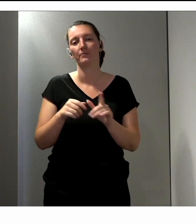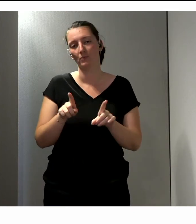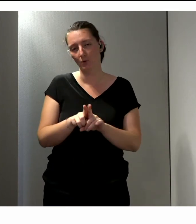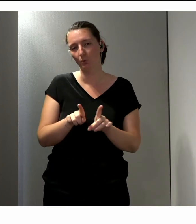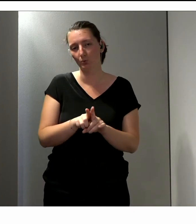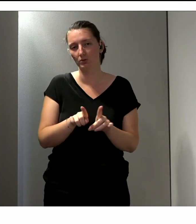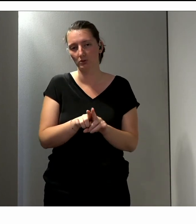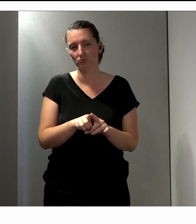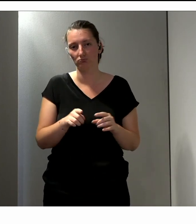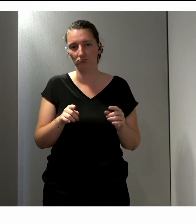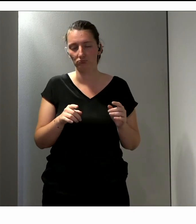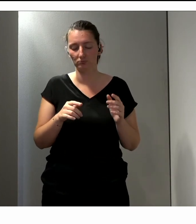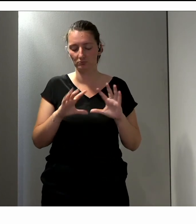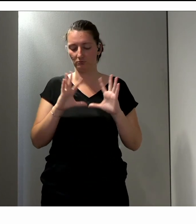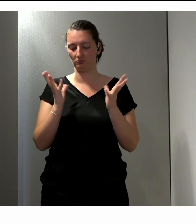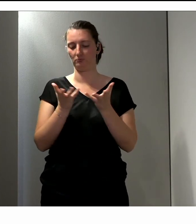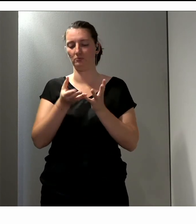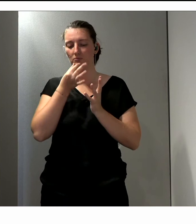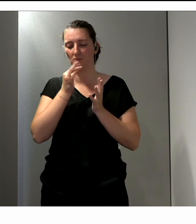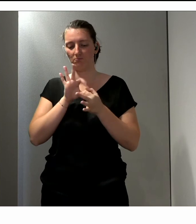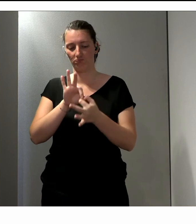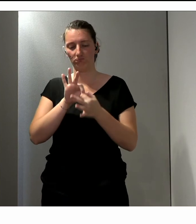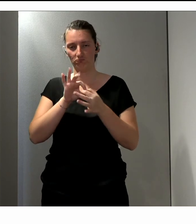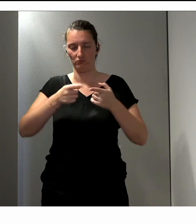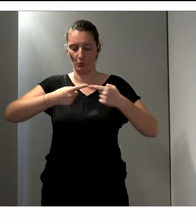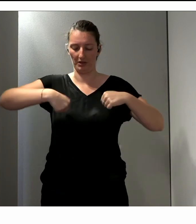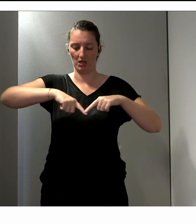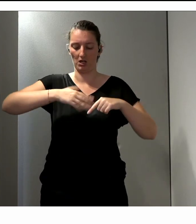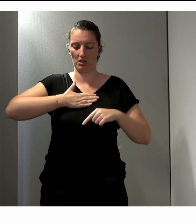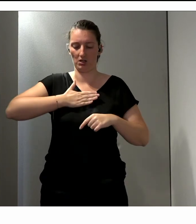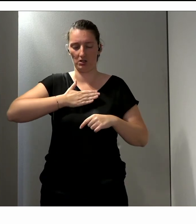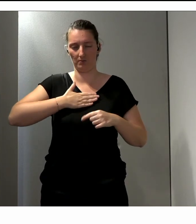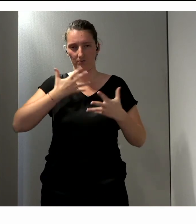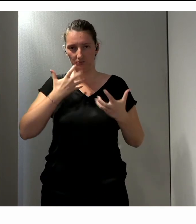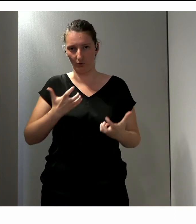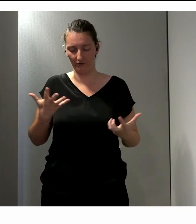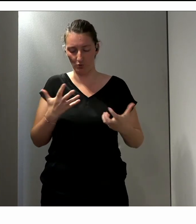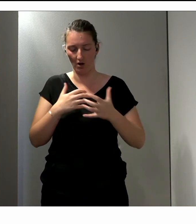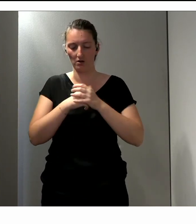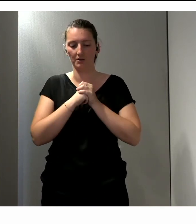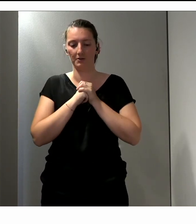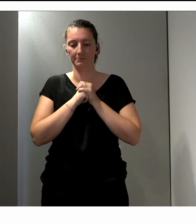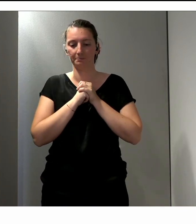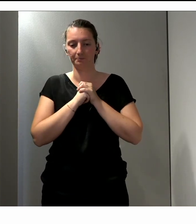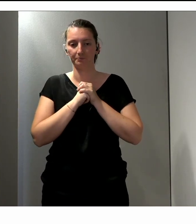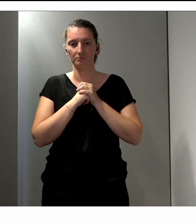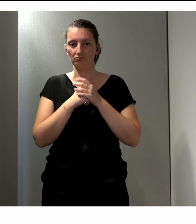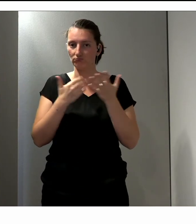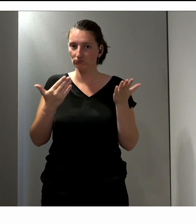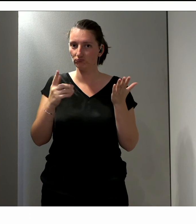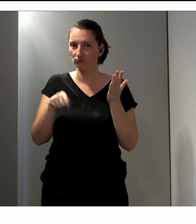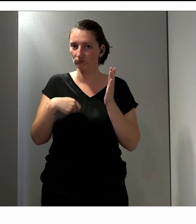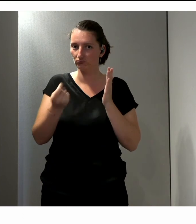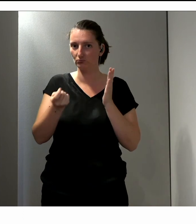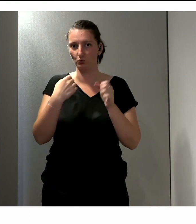entend ce qu'on entend dans le comité. Il y a le suivi, le